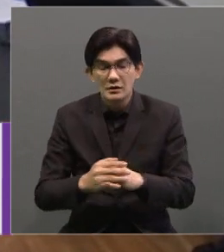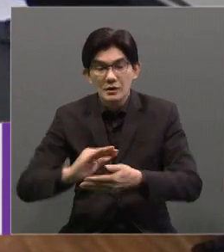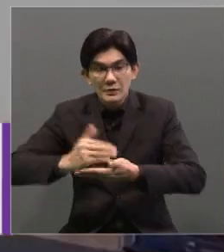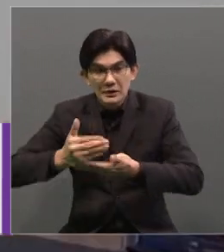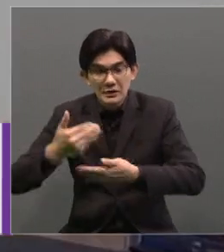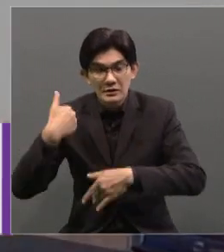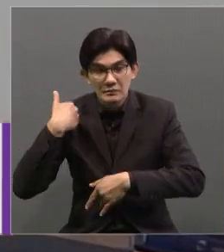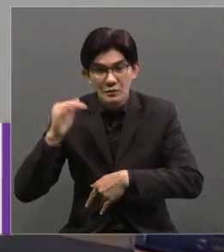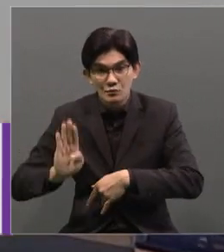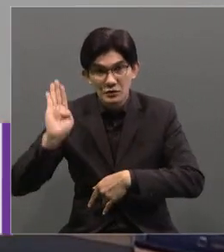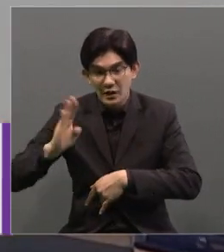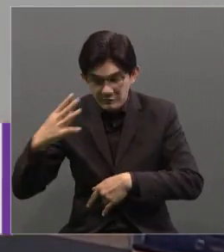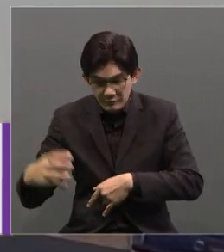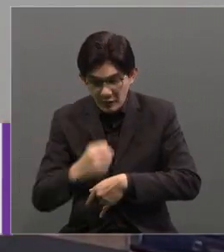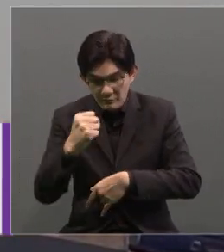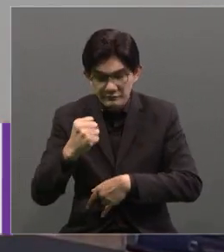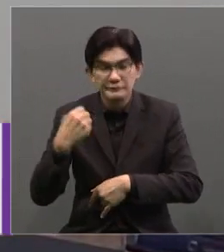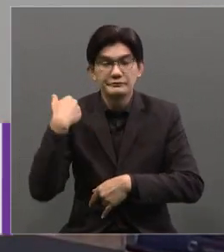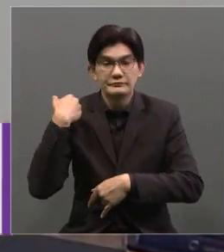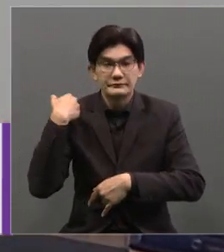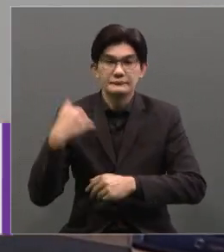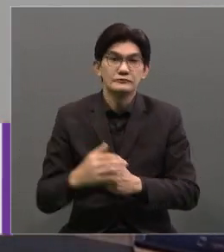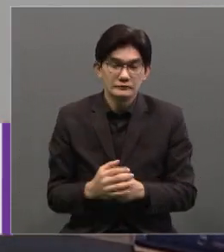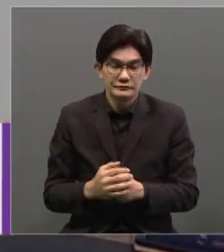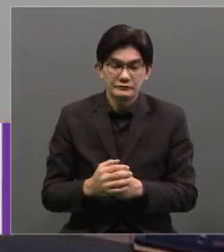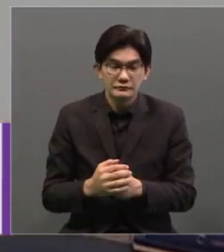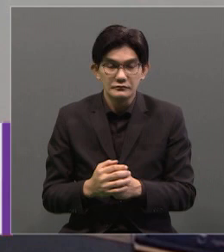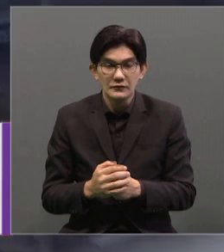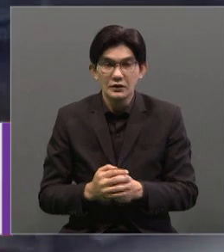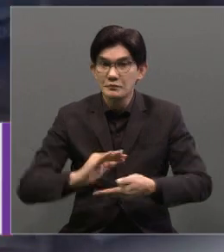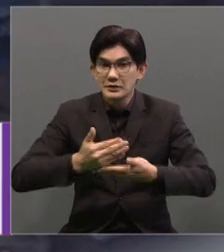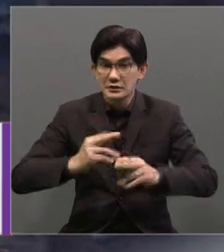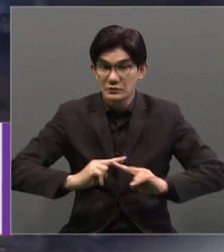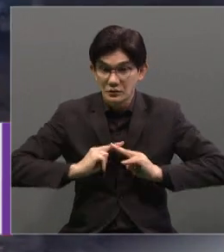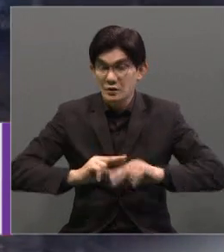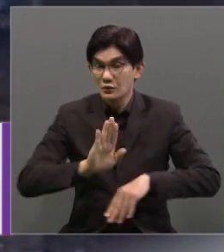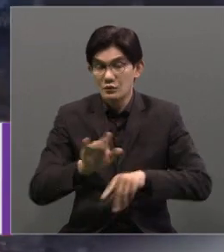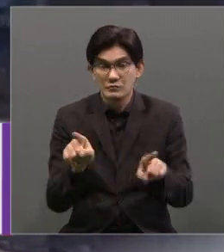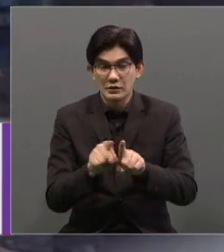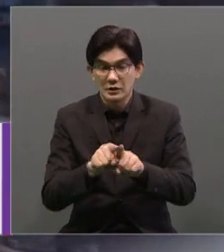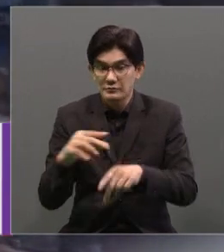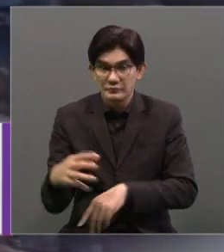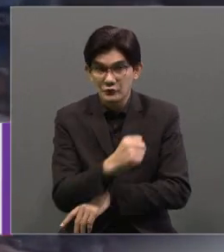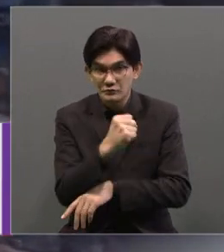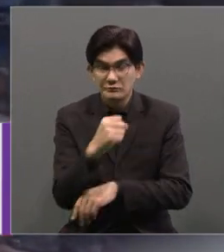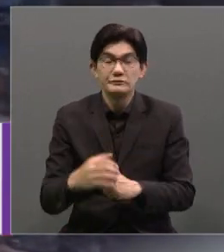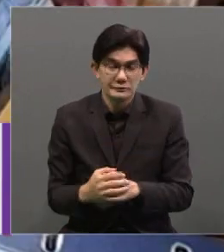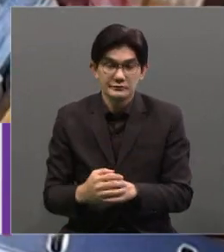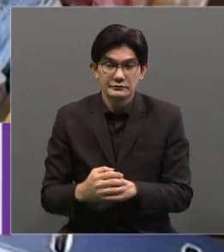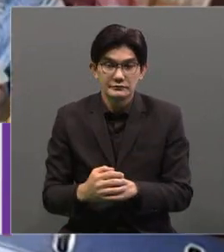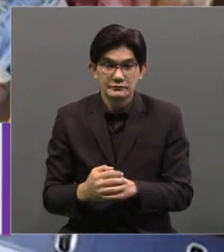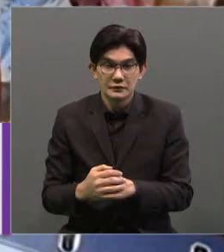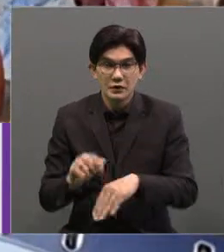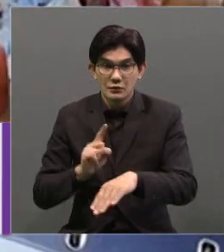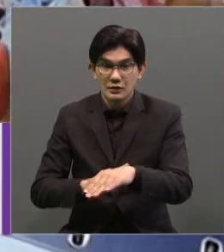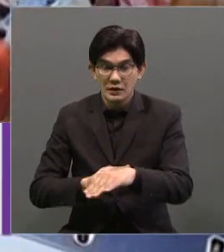บัญชีของบริษัทลอตเตอรี่ออนไลน์จำกัดของกองสลากพลัสรวมถึงบัญชีส่วนตัวของน็อตกองสลากพลัสด้วยครับจากนั้นนะคะ